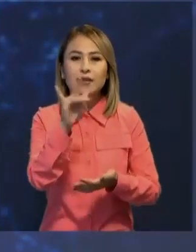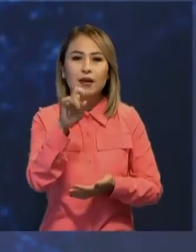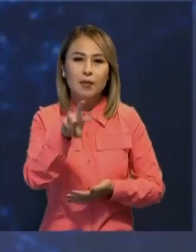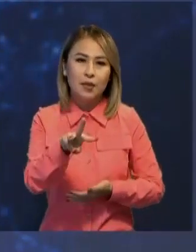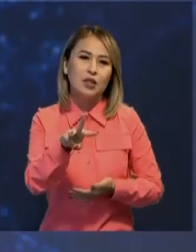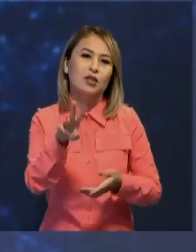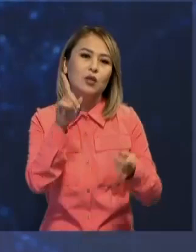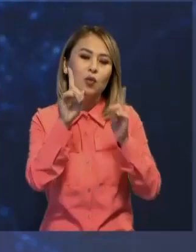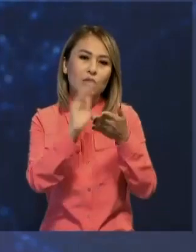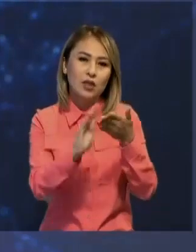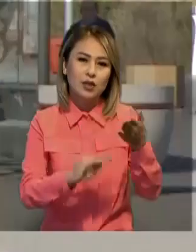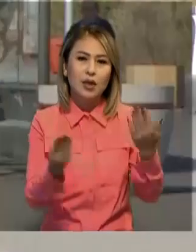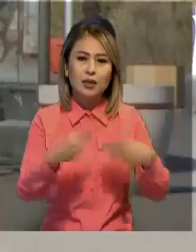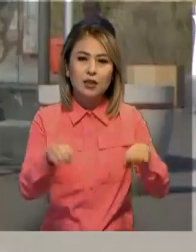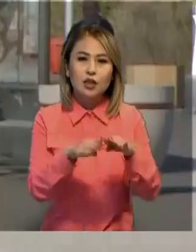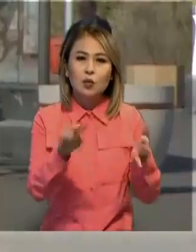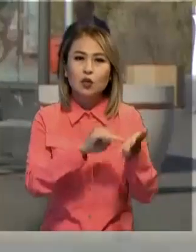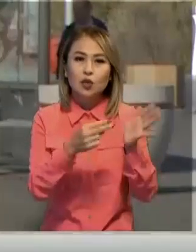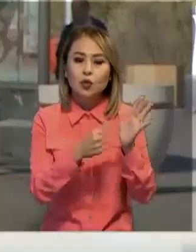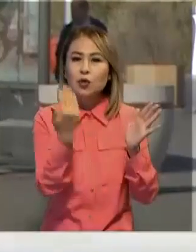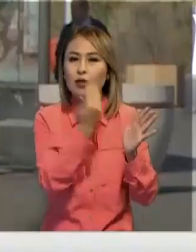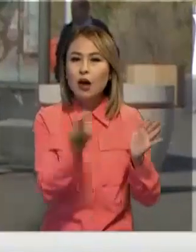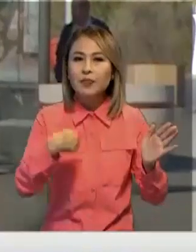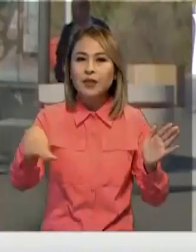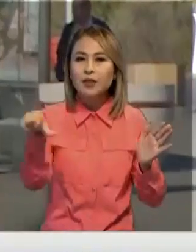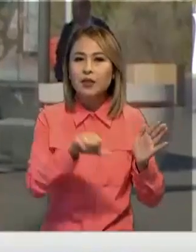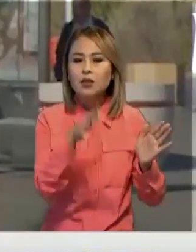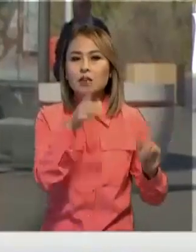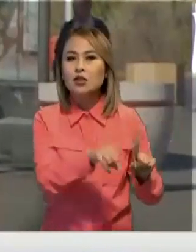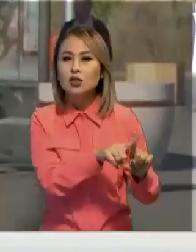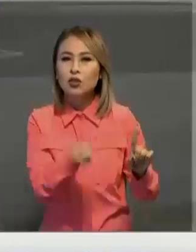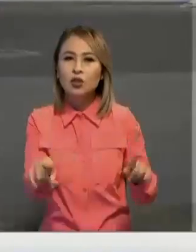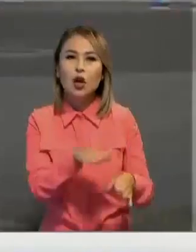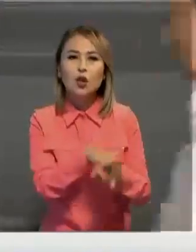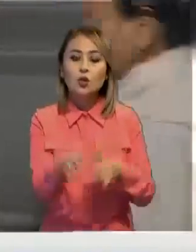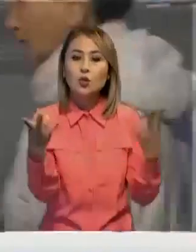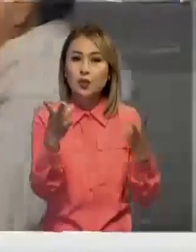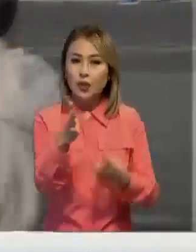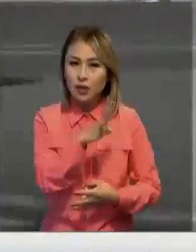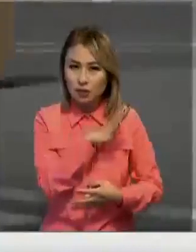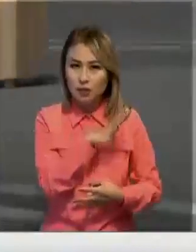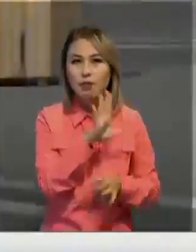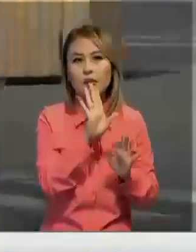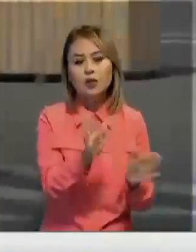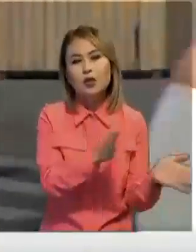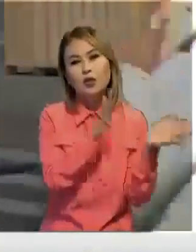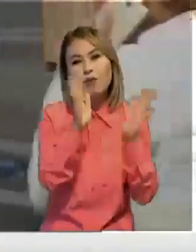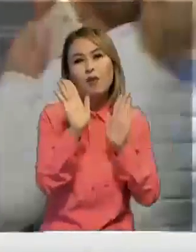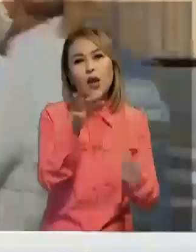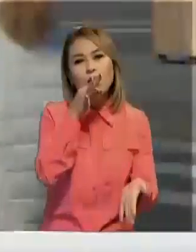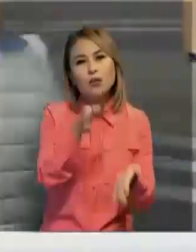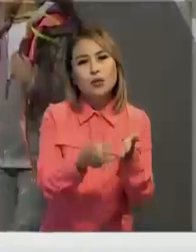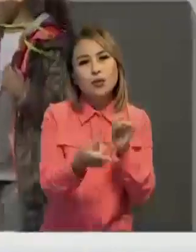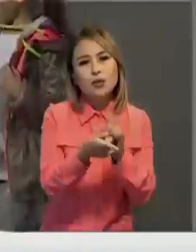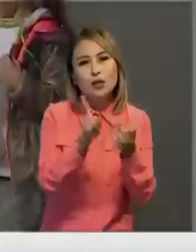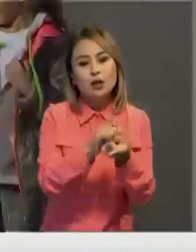Көлгінов инстаграмдағы парақшасында осылай деп жазды. Негізі бұл жоба осы аптаның басында жүзеге асу керек еді. Алайда жауаптылар